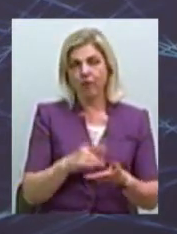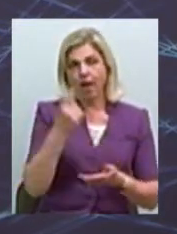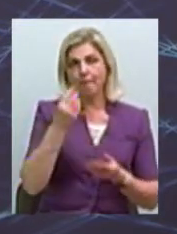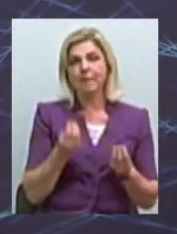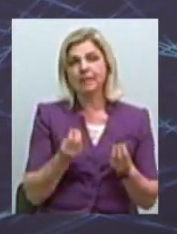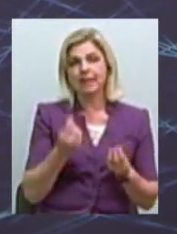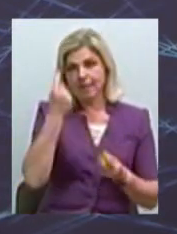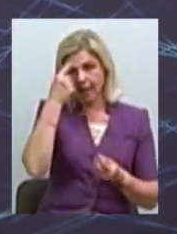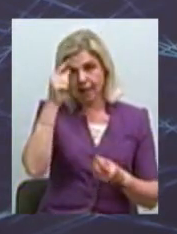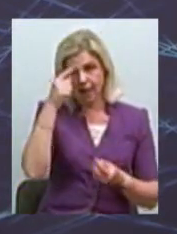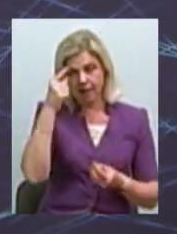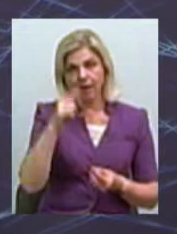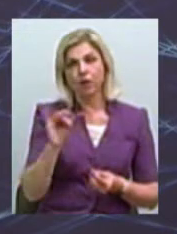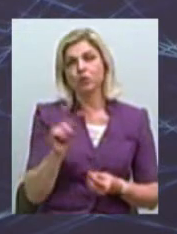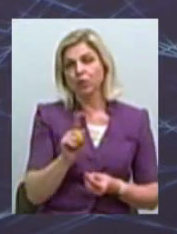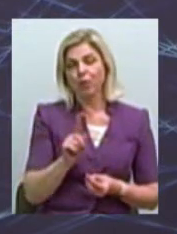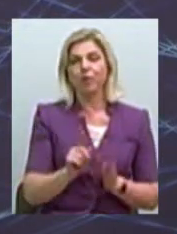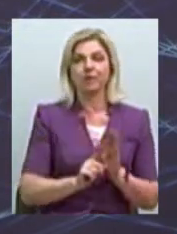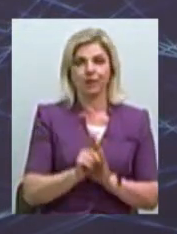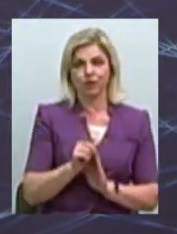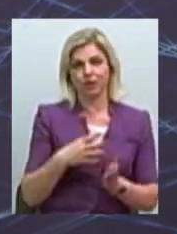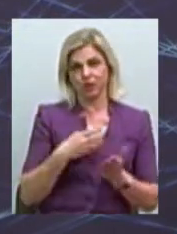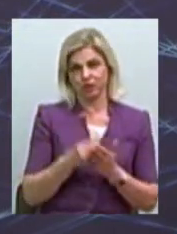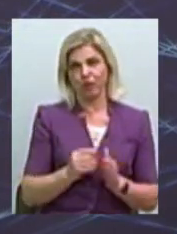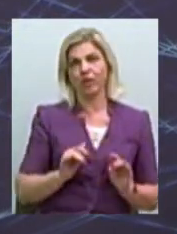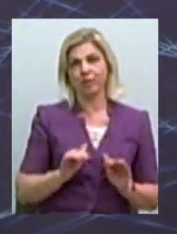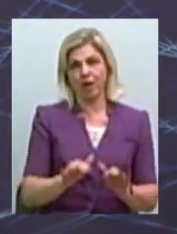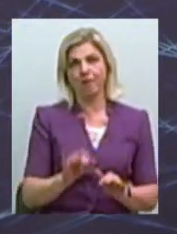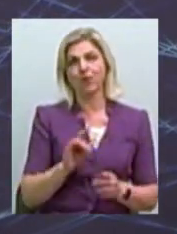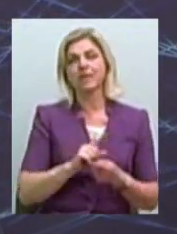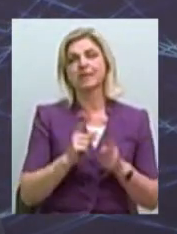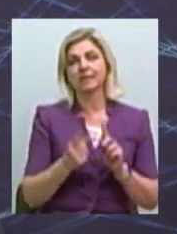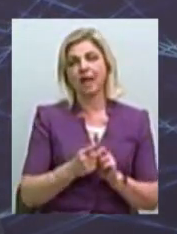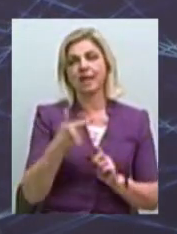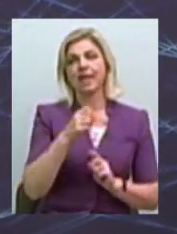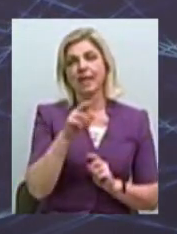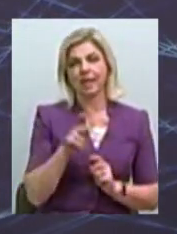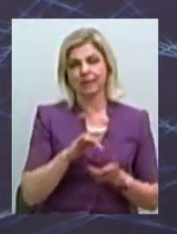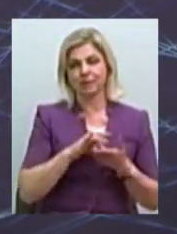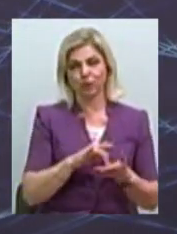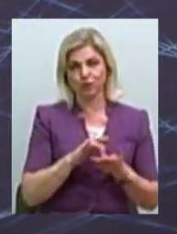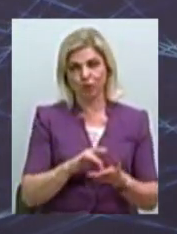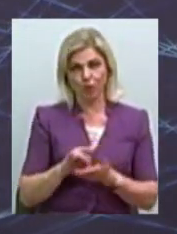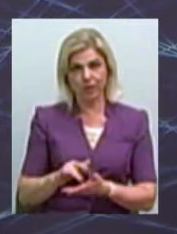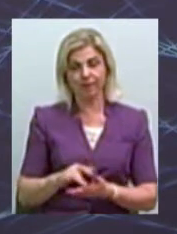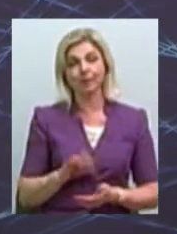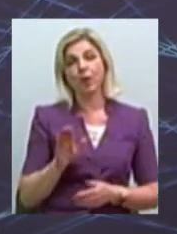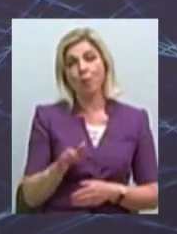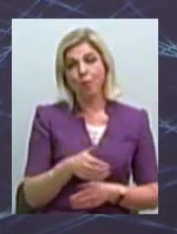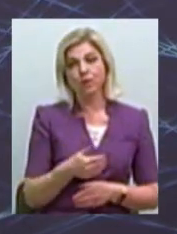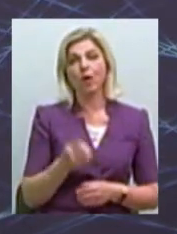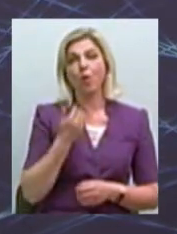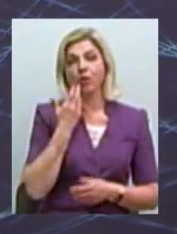бізнес-ідея для того, щоб вони розпочали свою власну справу і стали гідом екскурсоводів. І, звичайно, після того, як